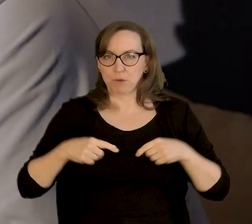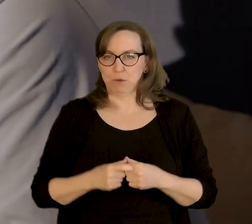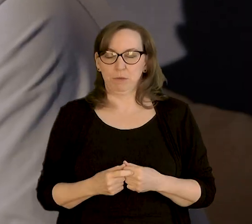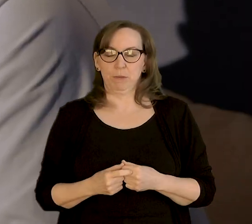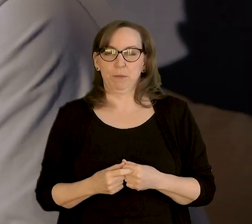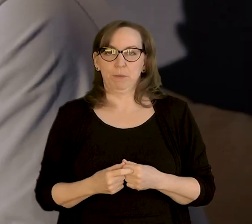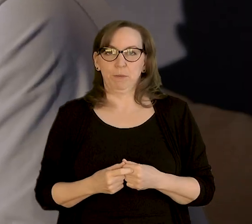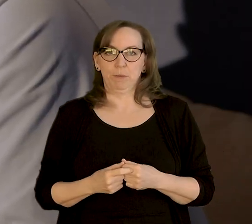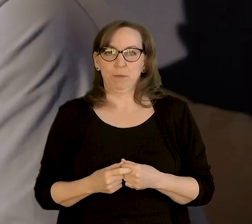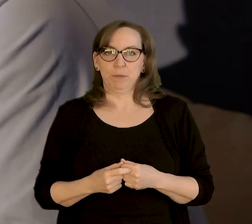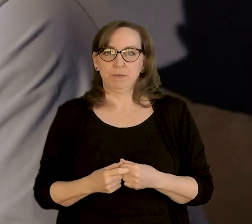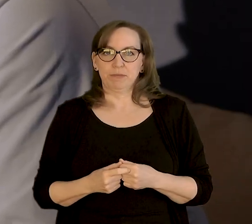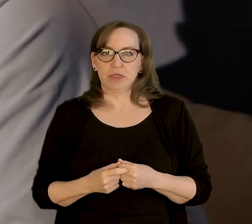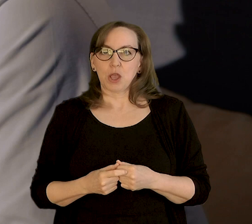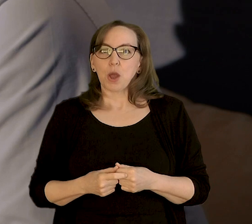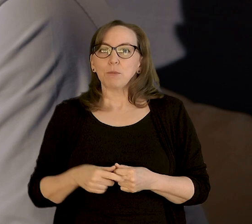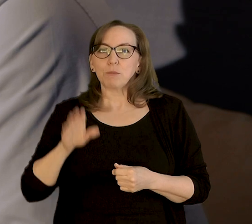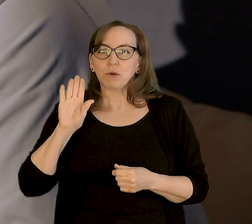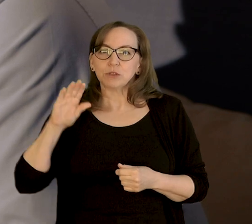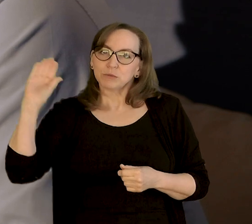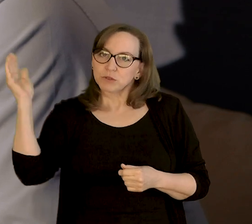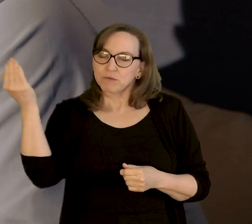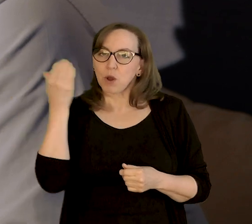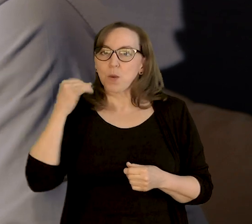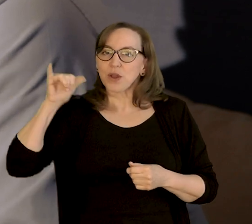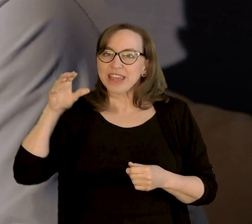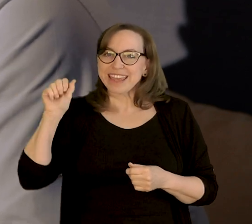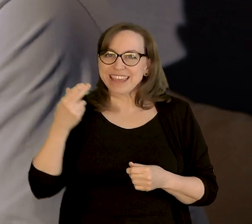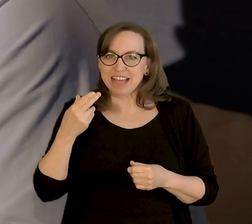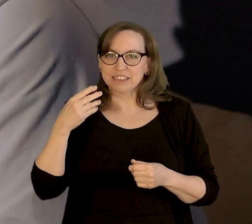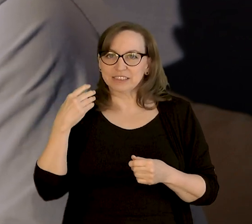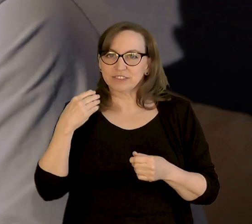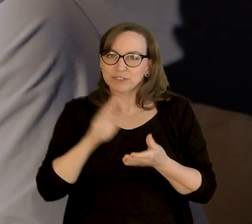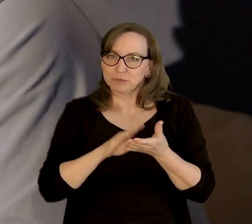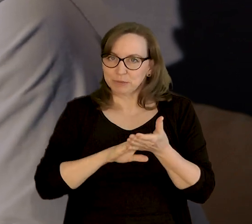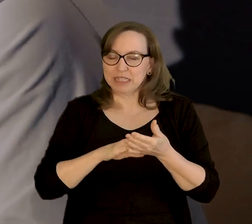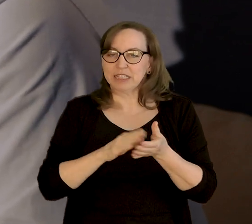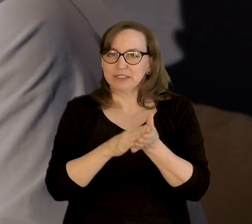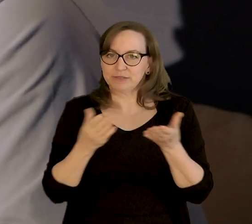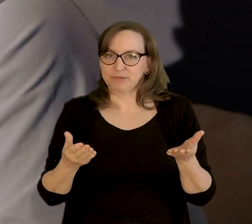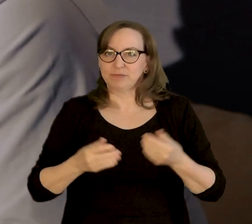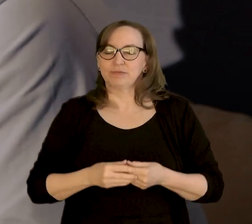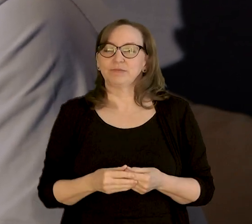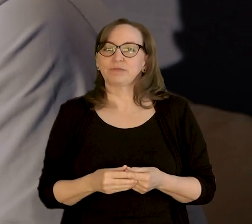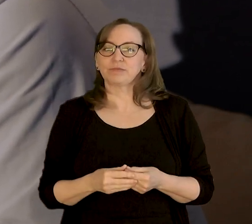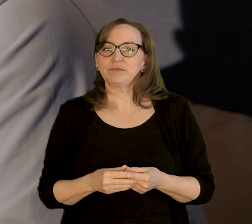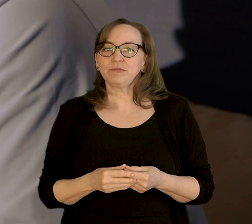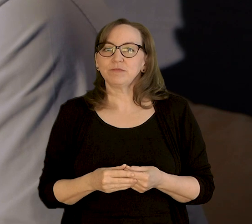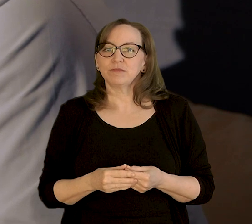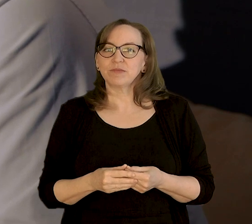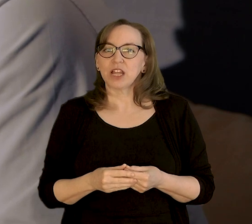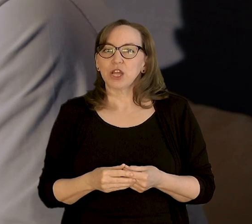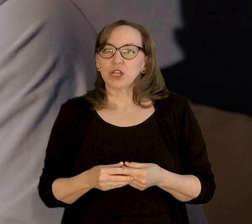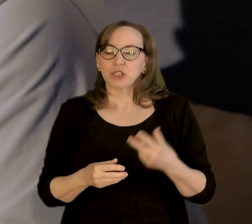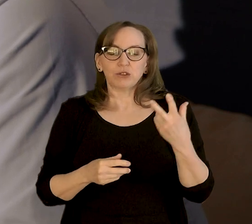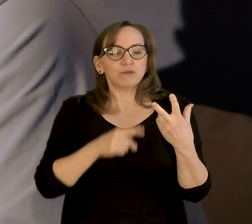Później to przywoła ewangelista Jan w kontekście tego, że dwóm